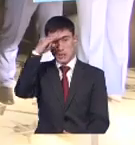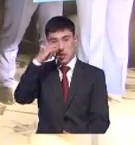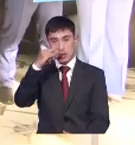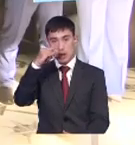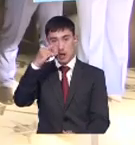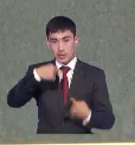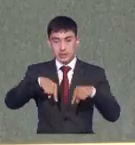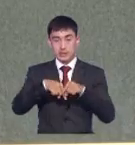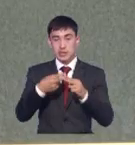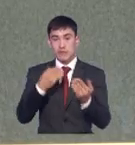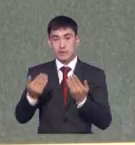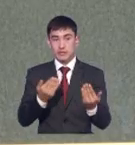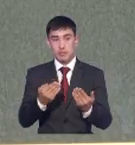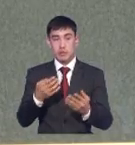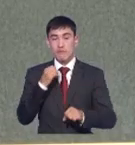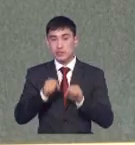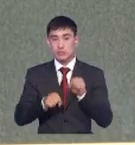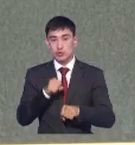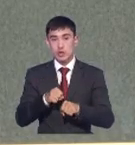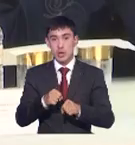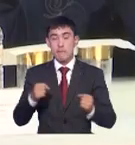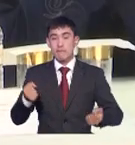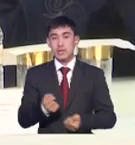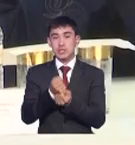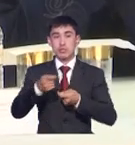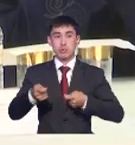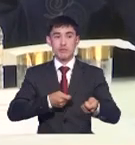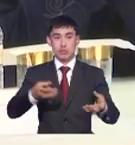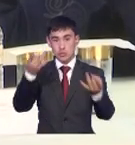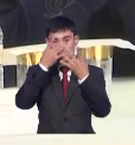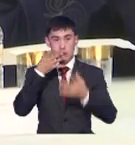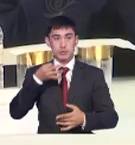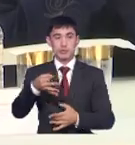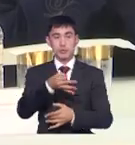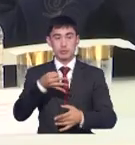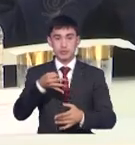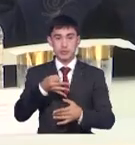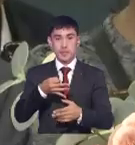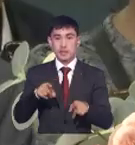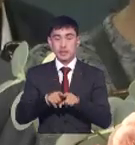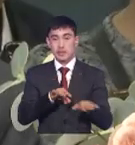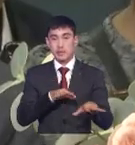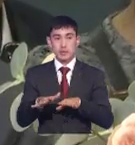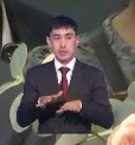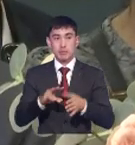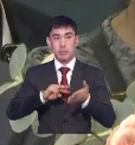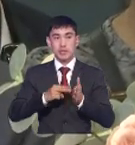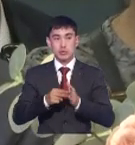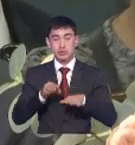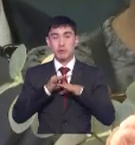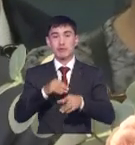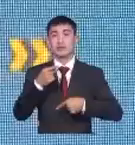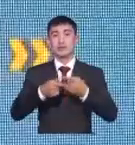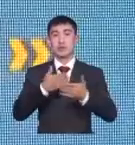что организация нынешней выставки стала возможной благодаря поддержке управления культуры Алматинской области такие мероприятия планируется